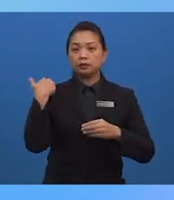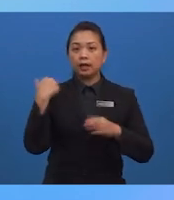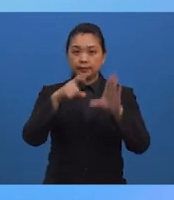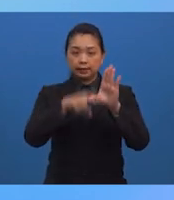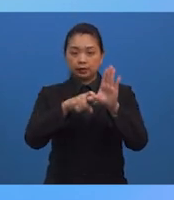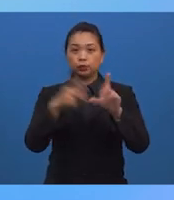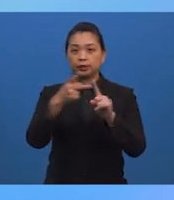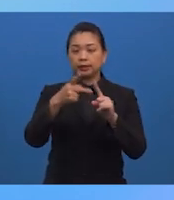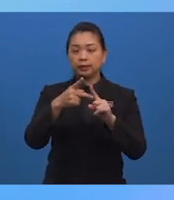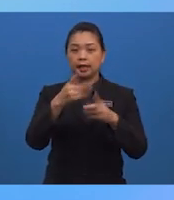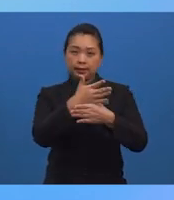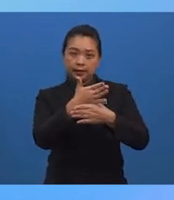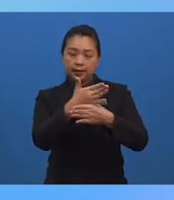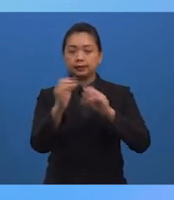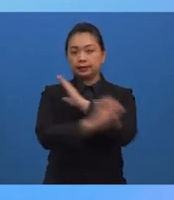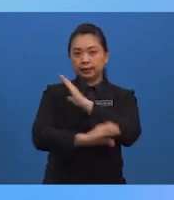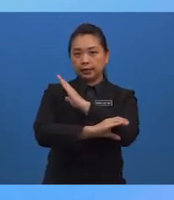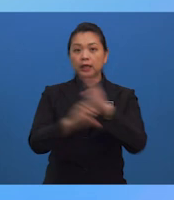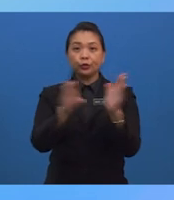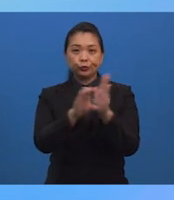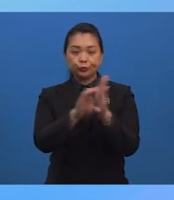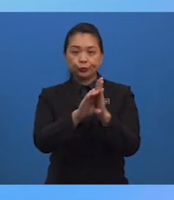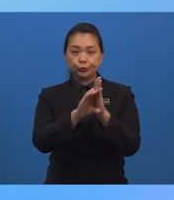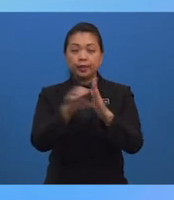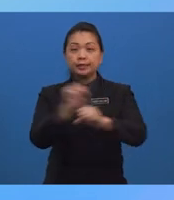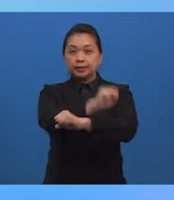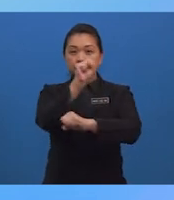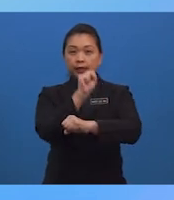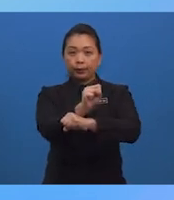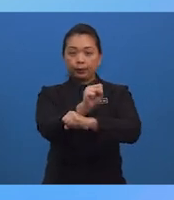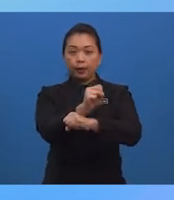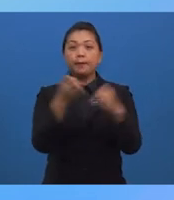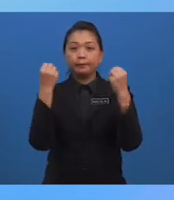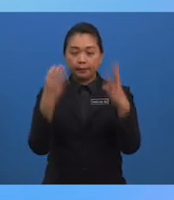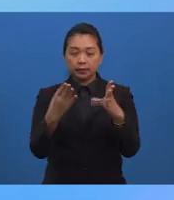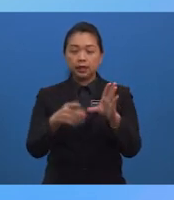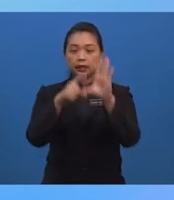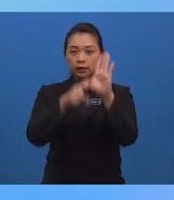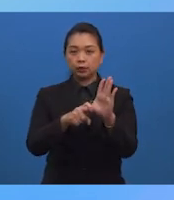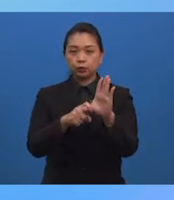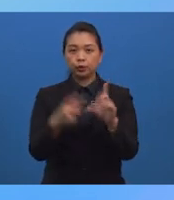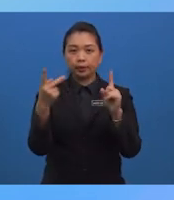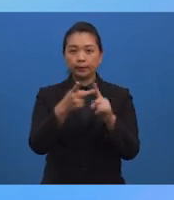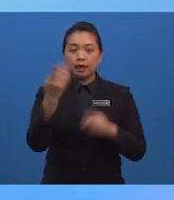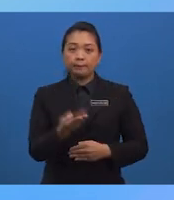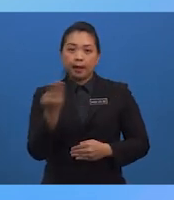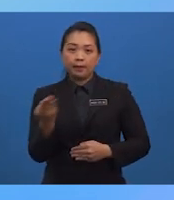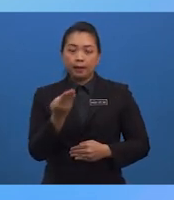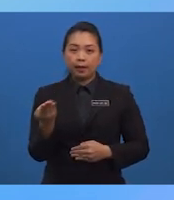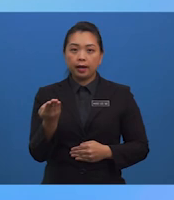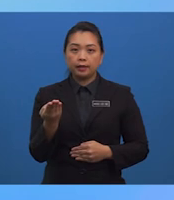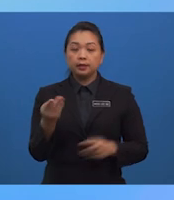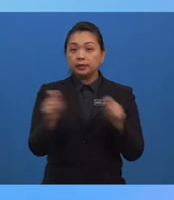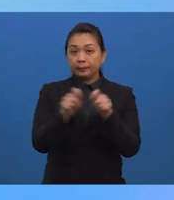negara. Misalnya, Singapura banyak bergantung kepada bahan mentah seperti